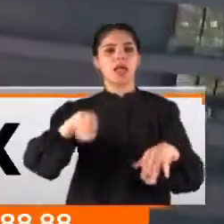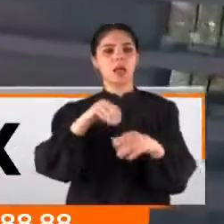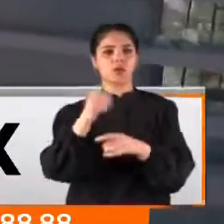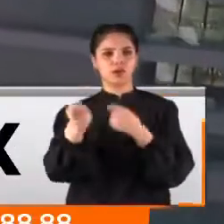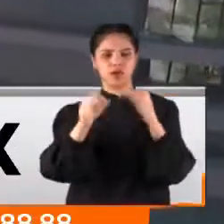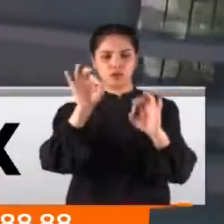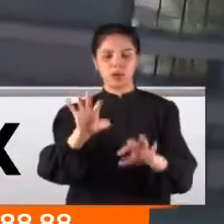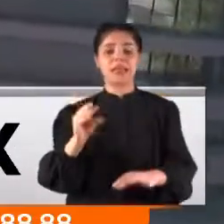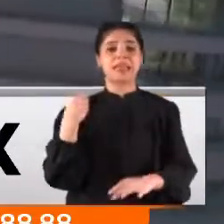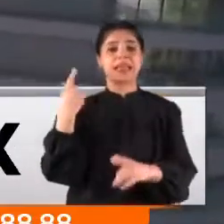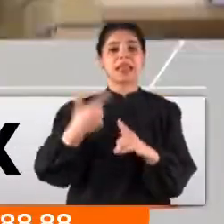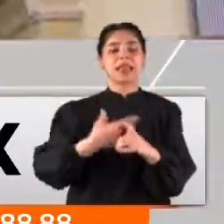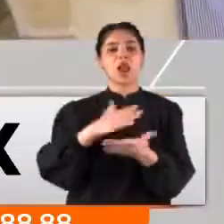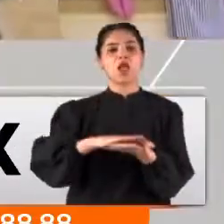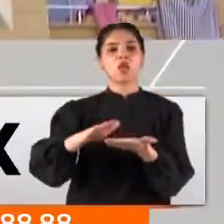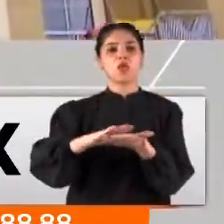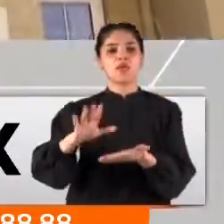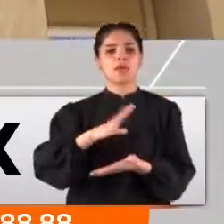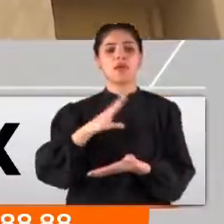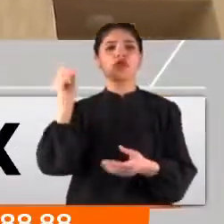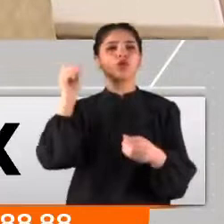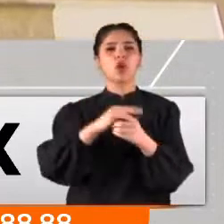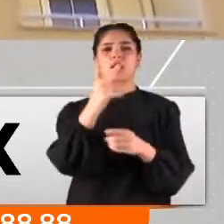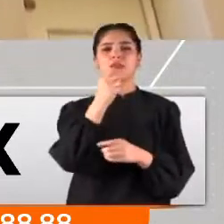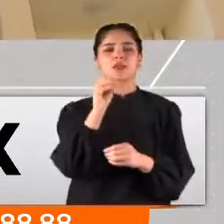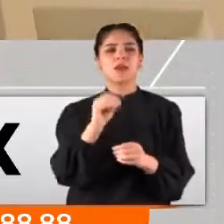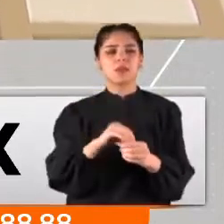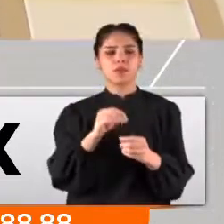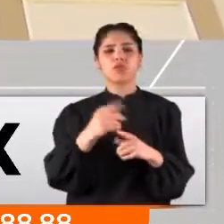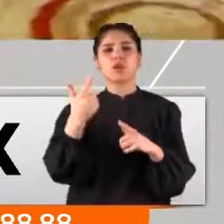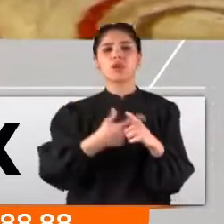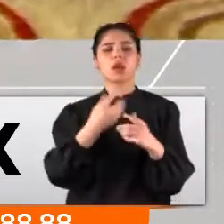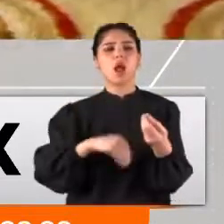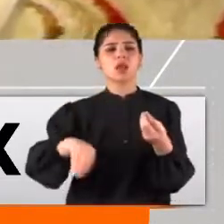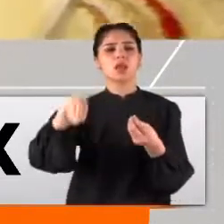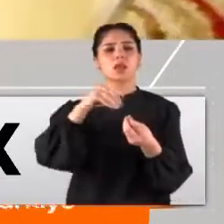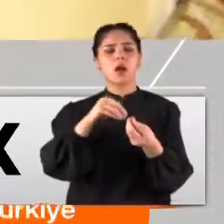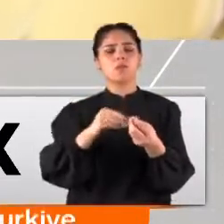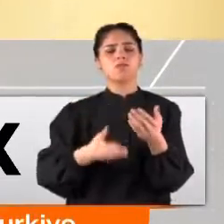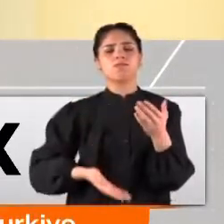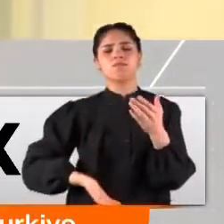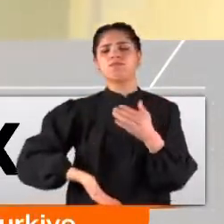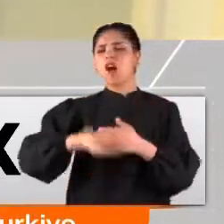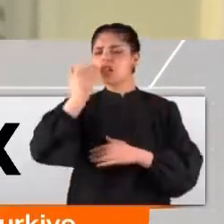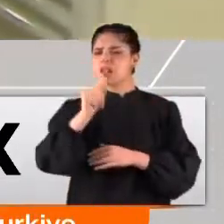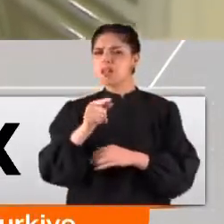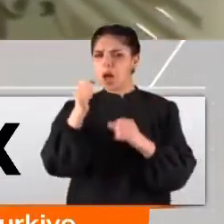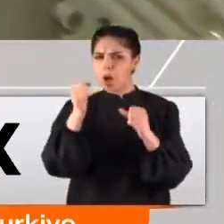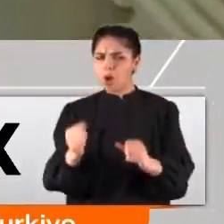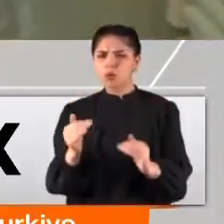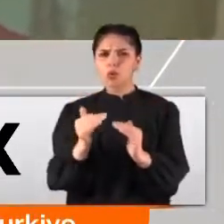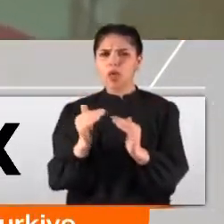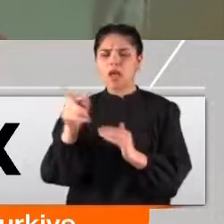basıldı. Yeni kira düzenlemesi yolda. Son 2 yıldır kira artışları son derece yüksekti. Oturduğu